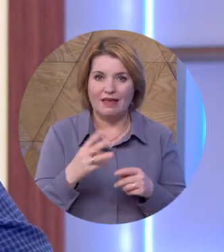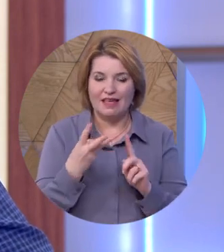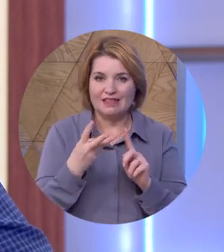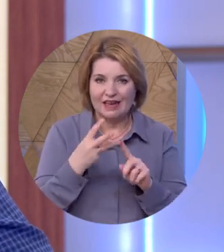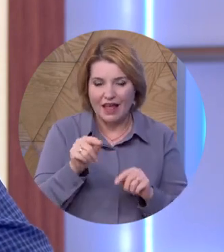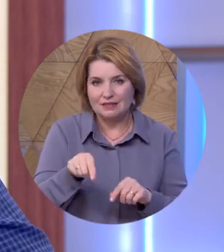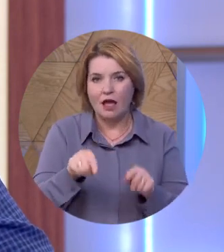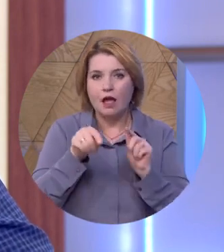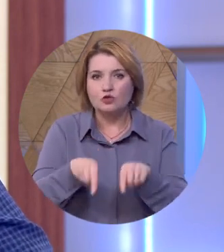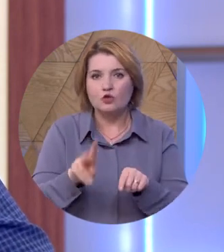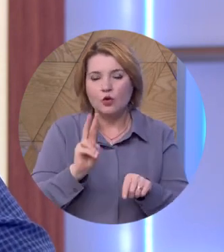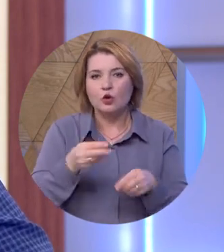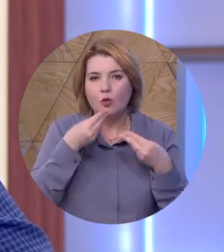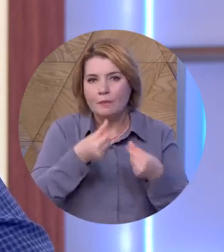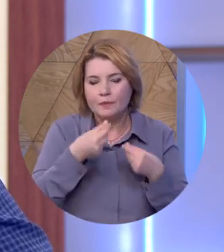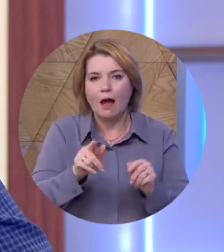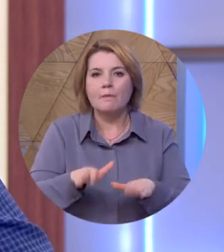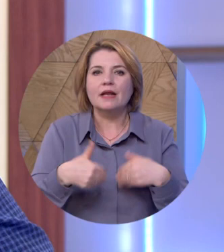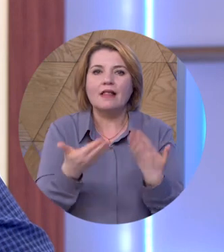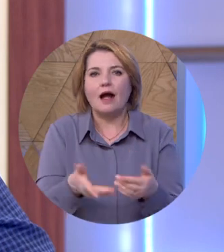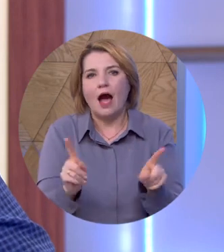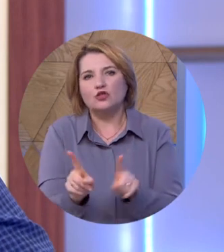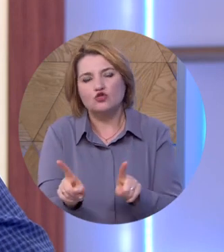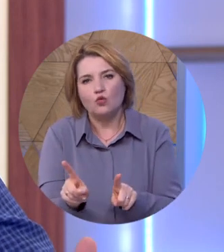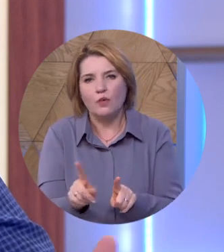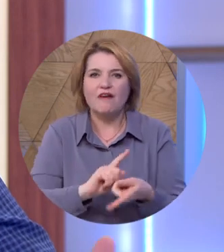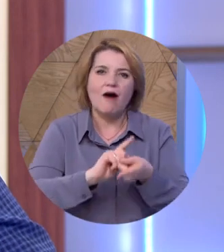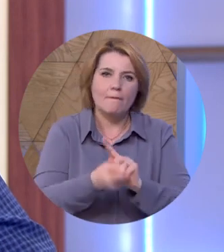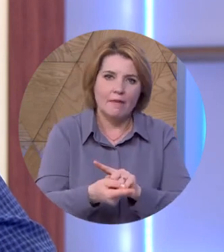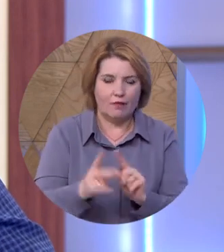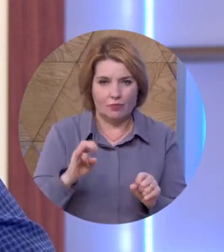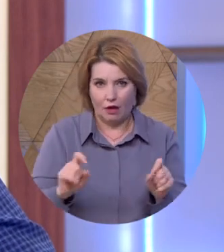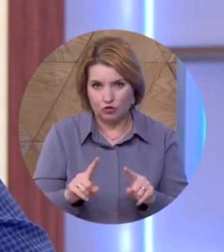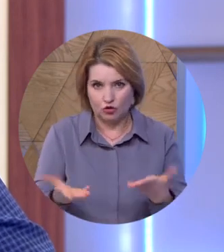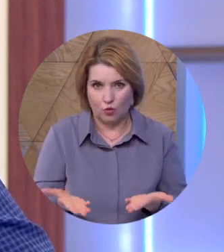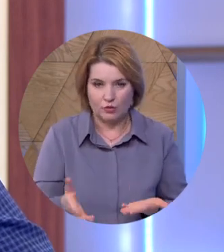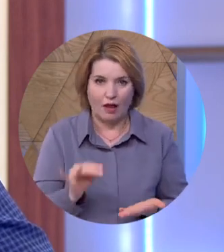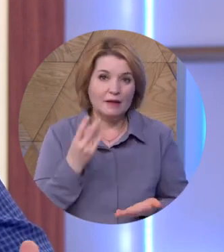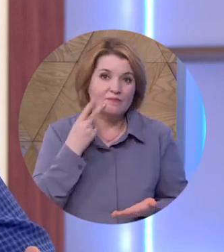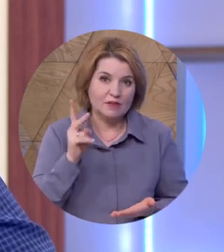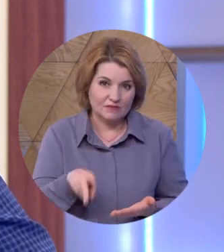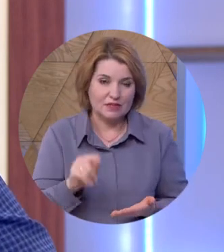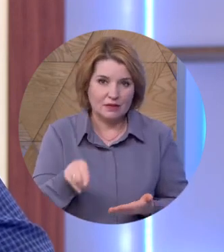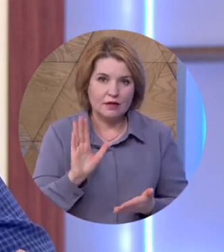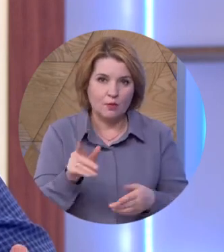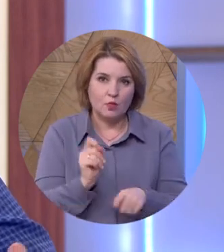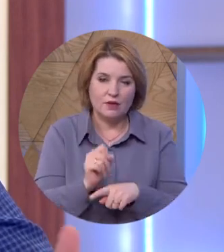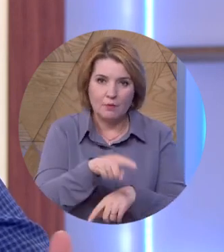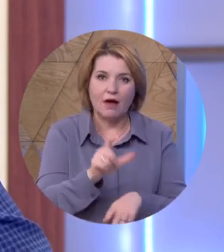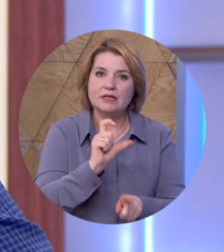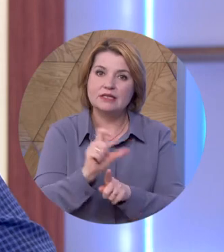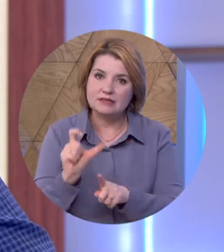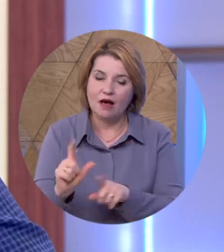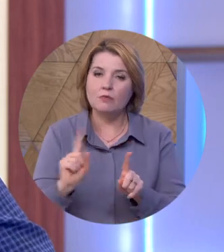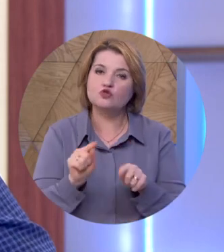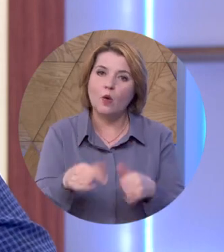тот, который предлагает нам что-то в обмен на что-то. И всегда абсолютно точно этот посыл будет направлен со словами, что это для